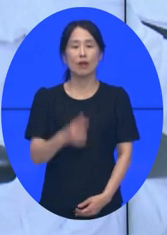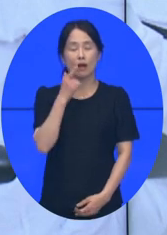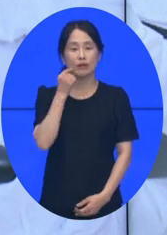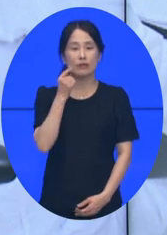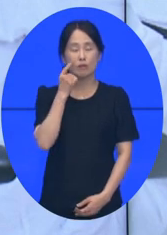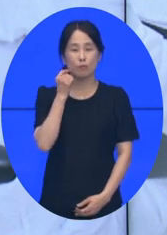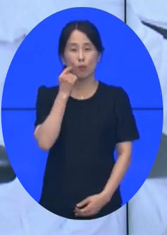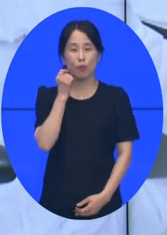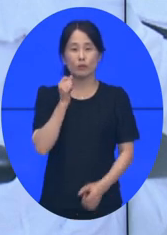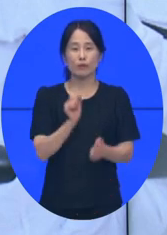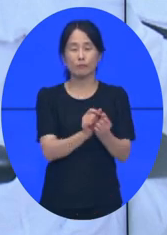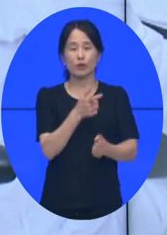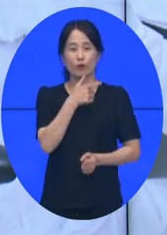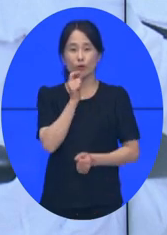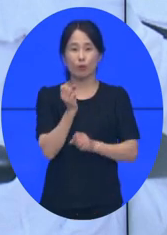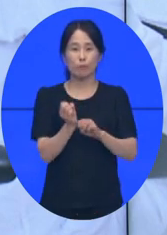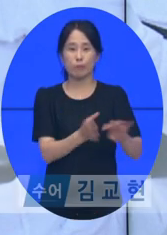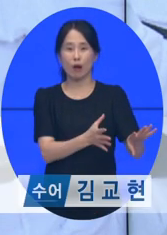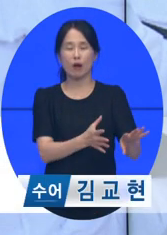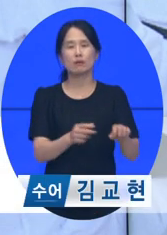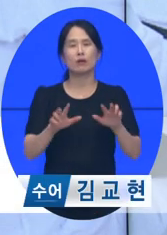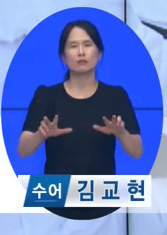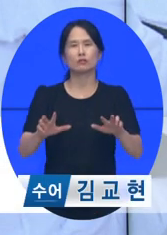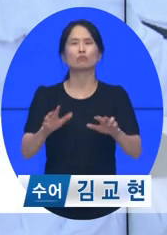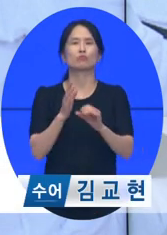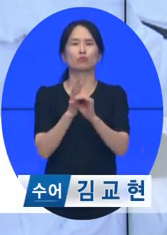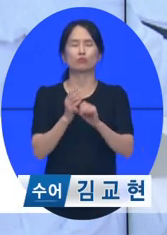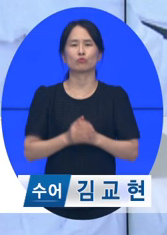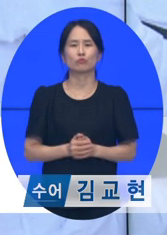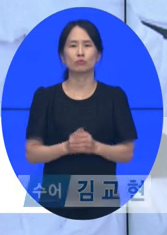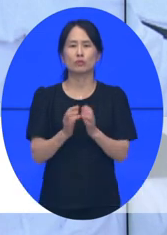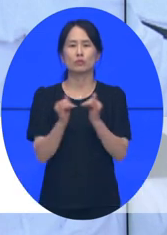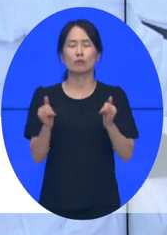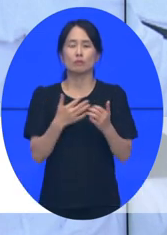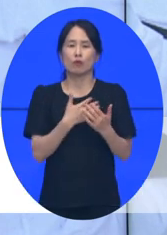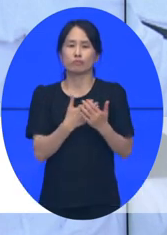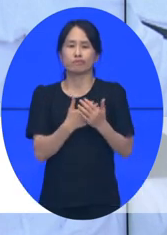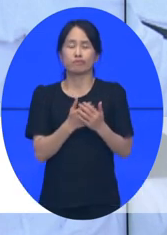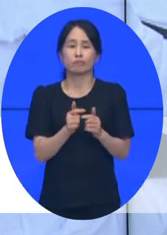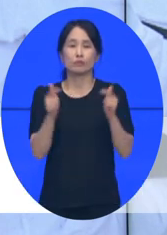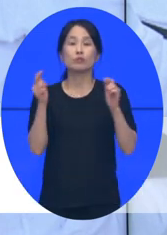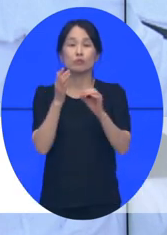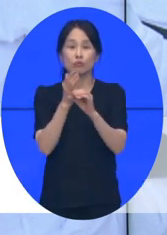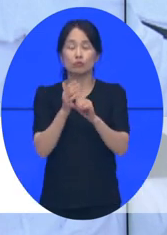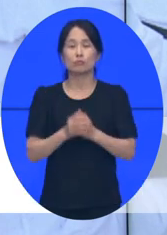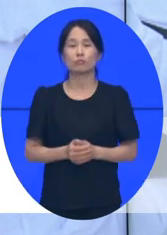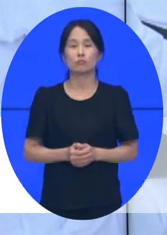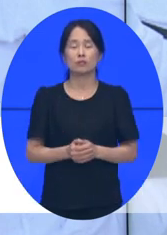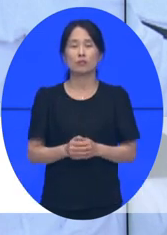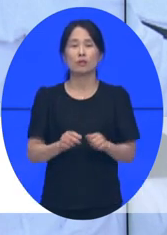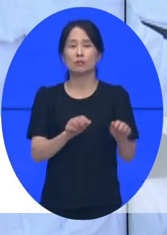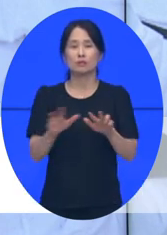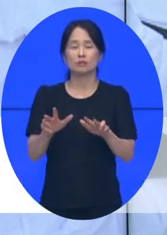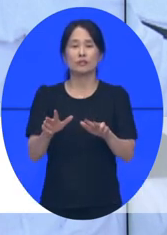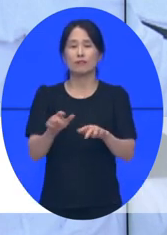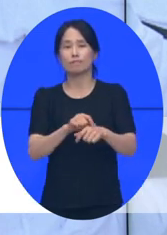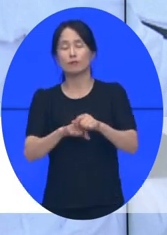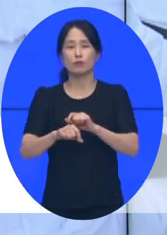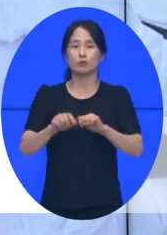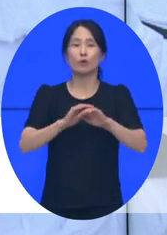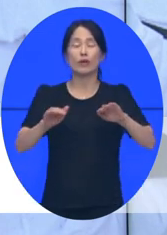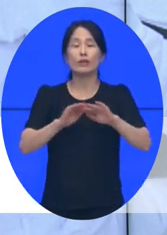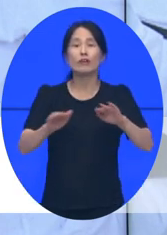일본의 후쿠시마 오염수 방류가 현실로 다가왔습니다. 도민들의 불안감이 커져가고 있는데요. 경기도가 즉각 대응에